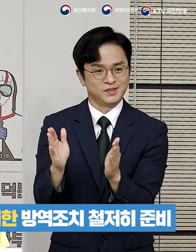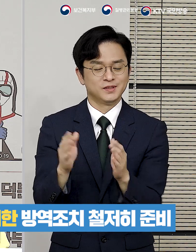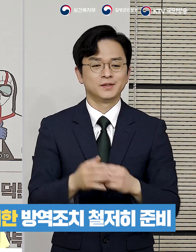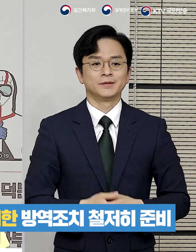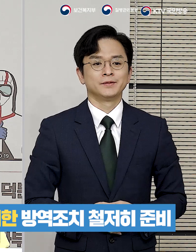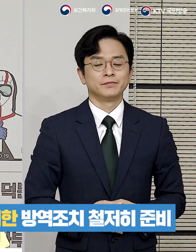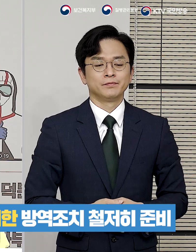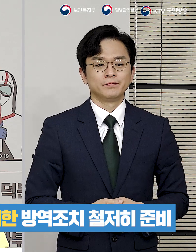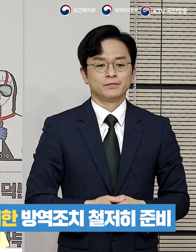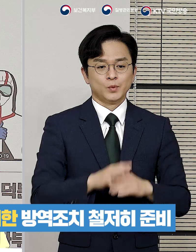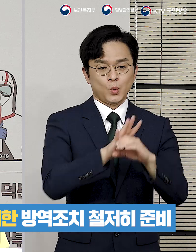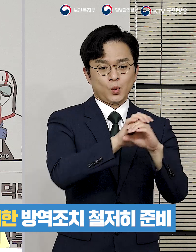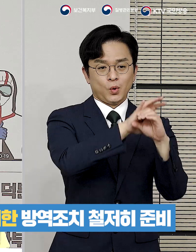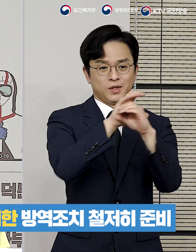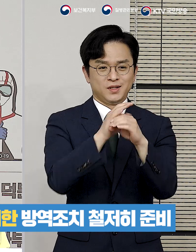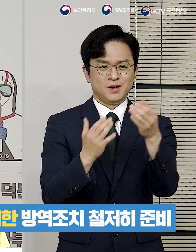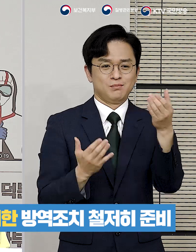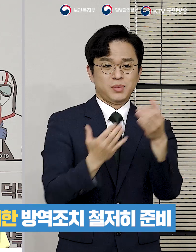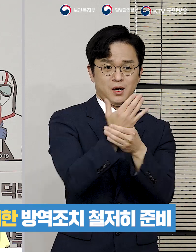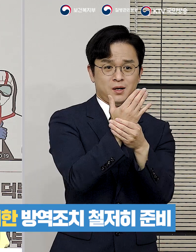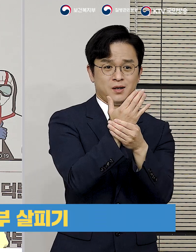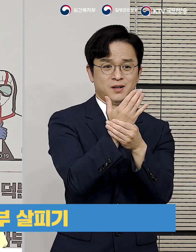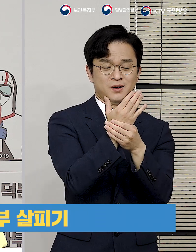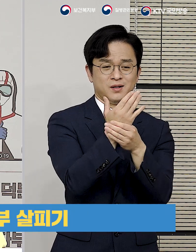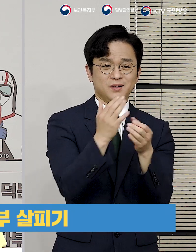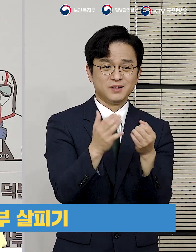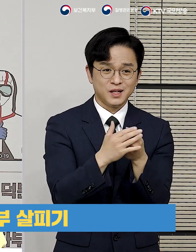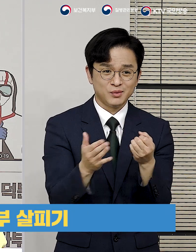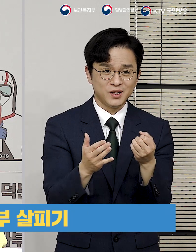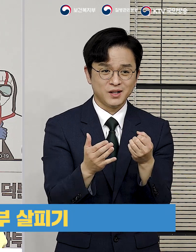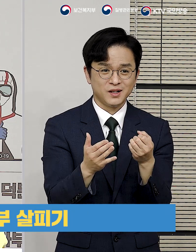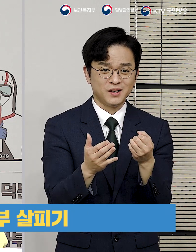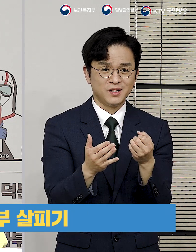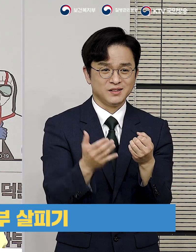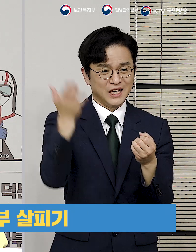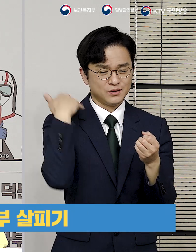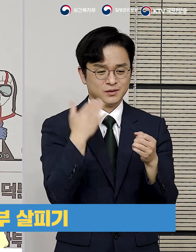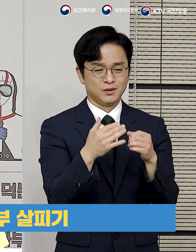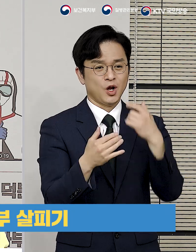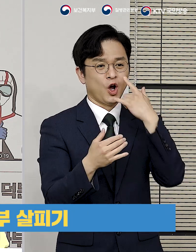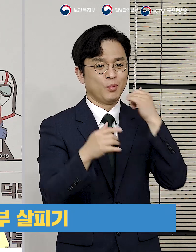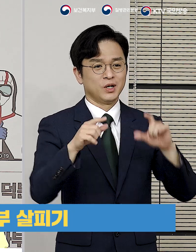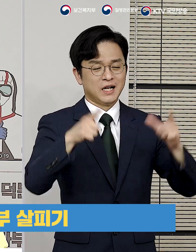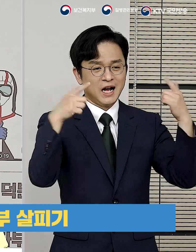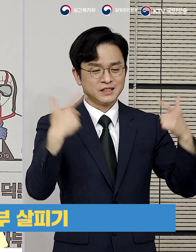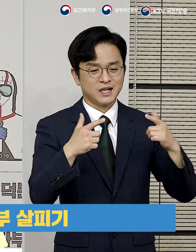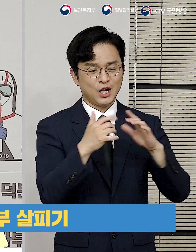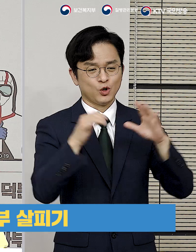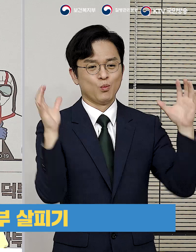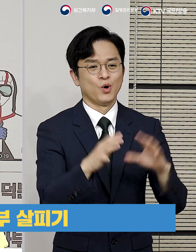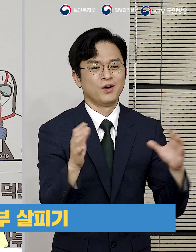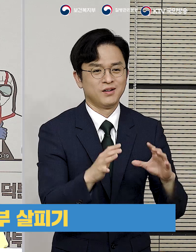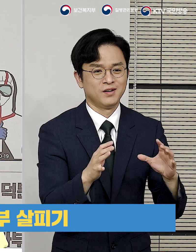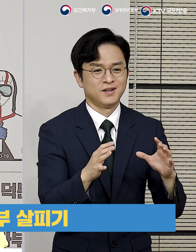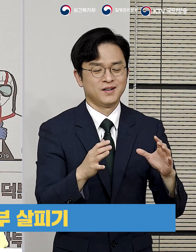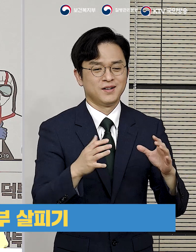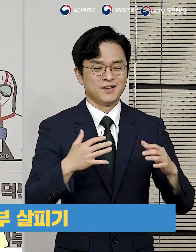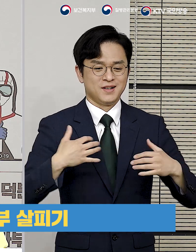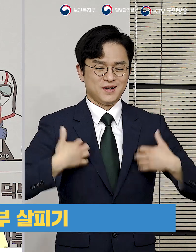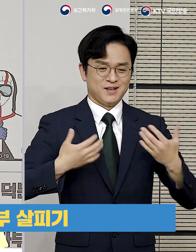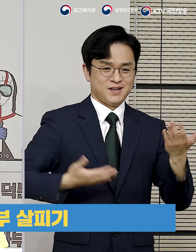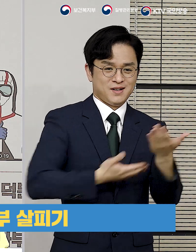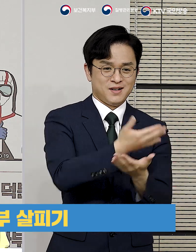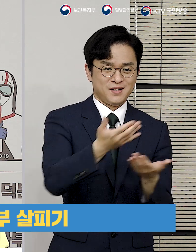방안을 검토하도록 하겠습니다. 코로나19로 인해서 예전처럼 가족들이 한자리에 모이기는